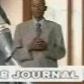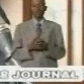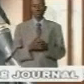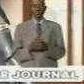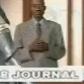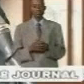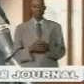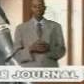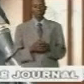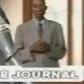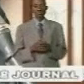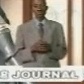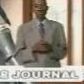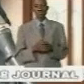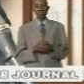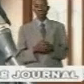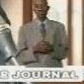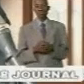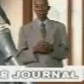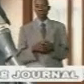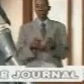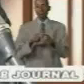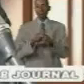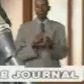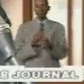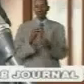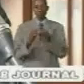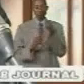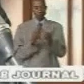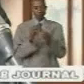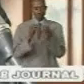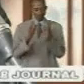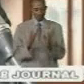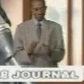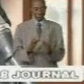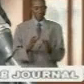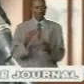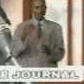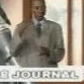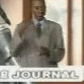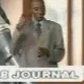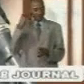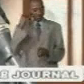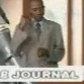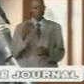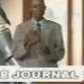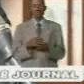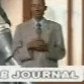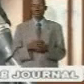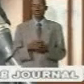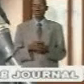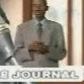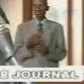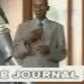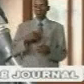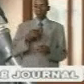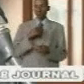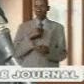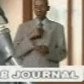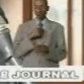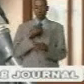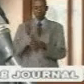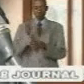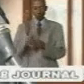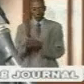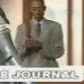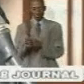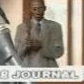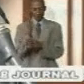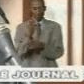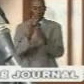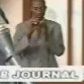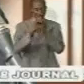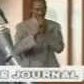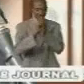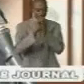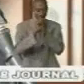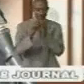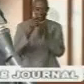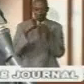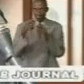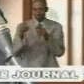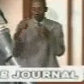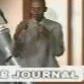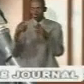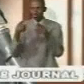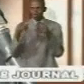également l'opérateur historique, la SCPT, nous les avons sensibilisés de sorte qu'ils soient présents. Et